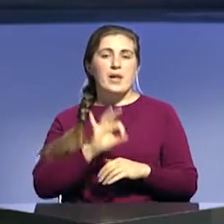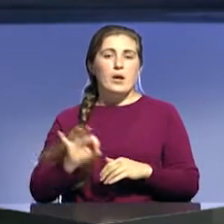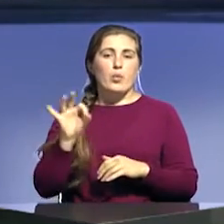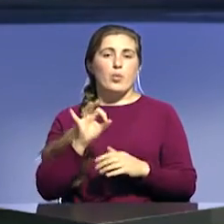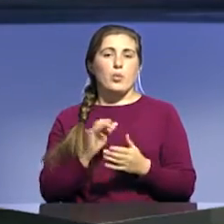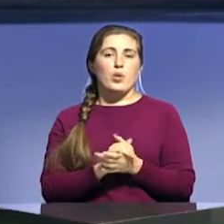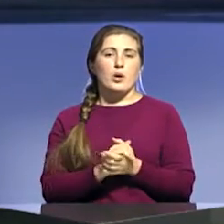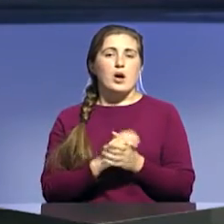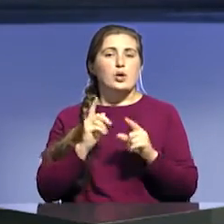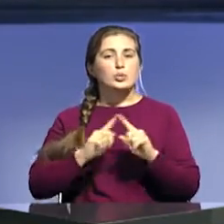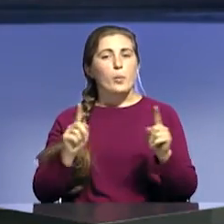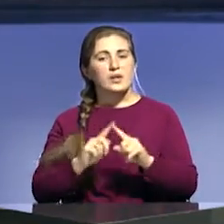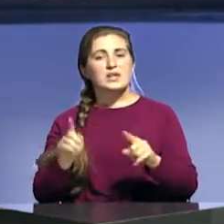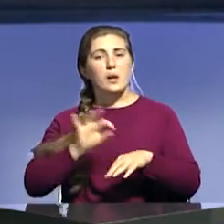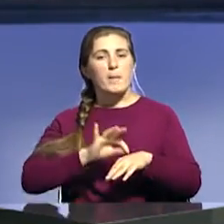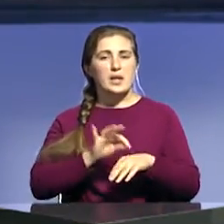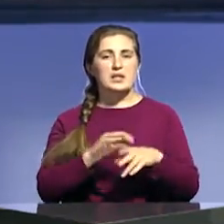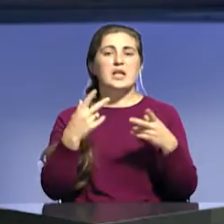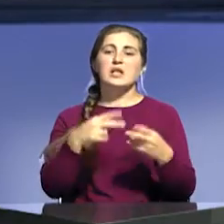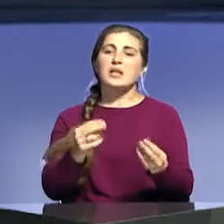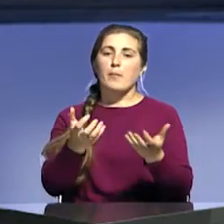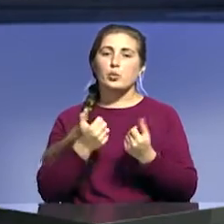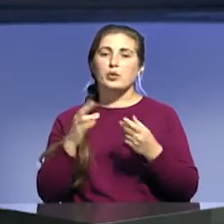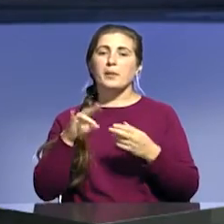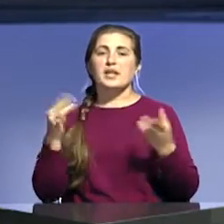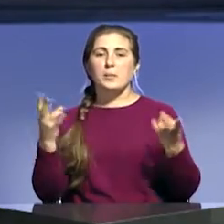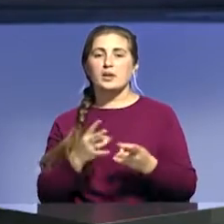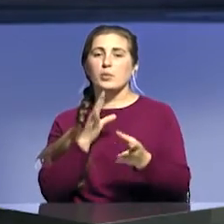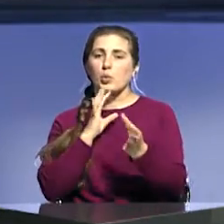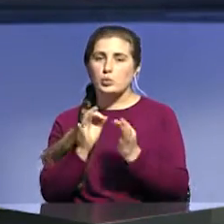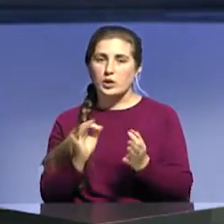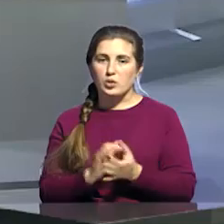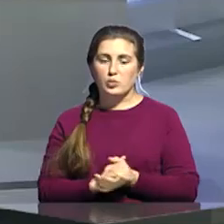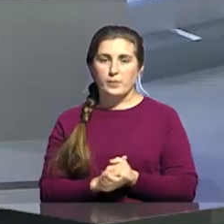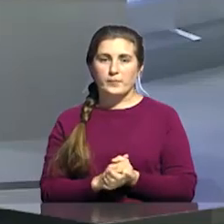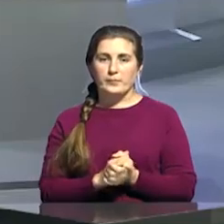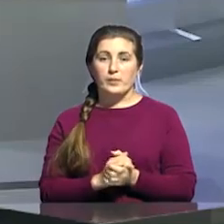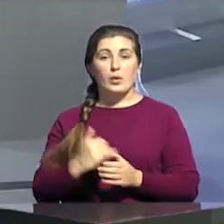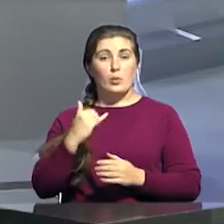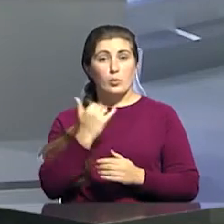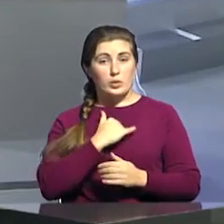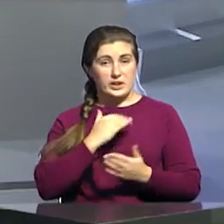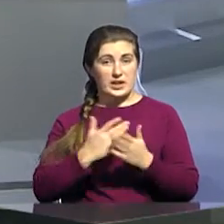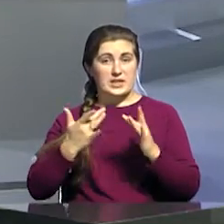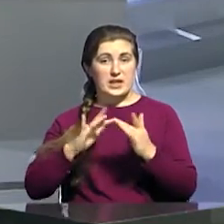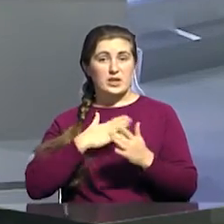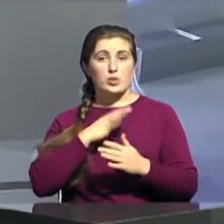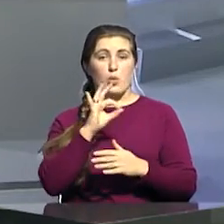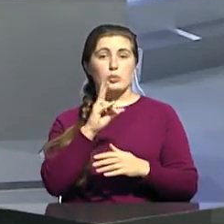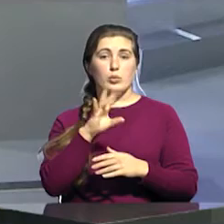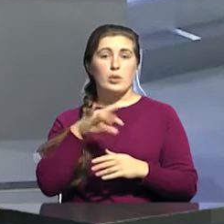допустим, особенностях болезни, где получить при необходимости консультацию? У нас есть сайт нашего